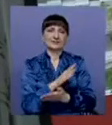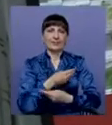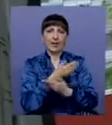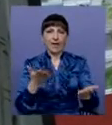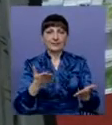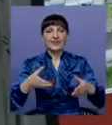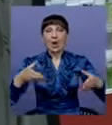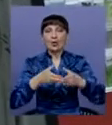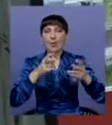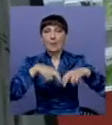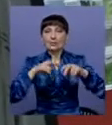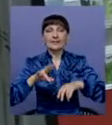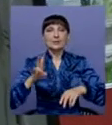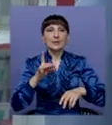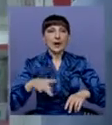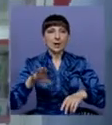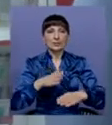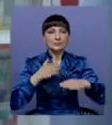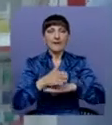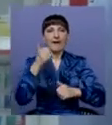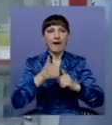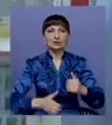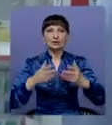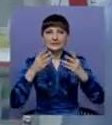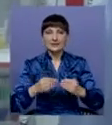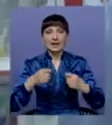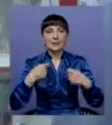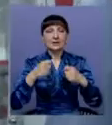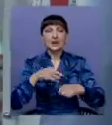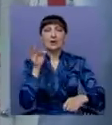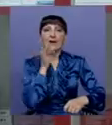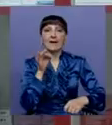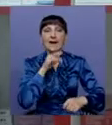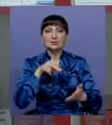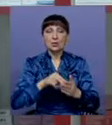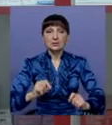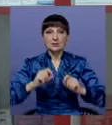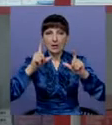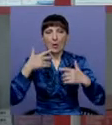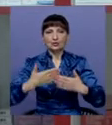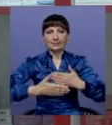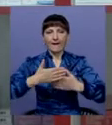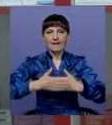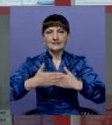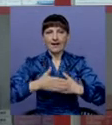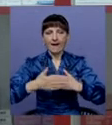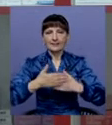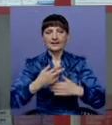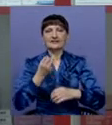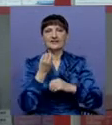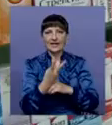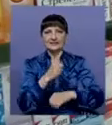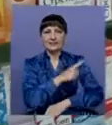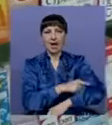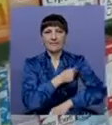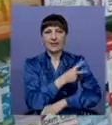группа Наурызбайского района на проверку выходит ежедневно. За продажу лекарств по завышенным ценам привлечены к административной ответственности 12